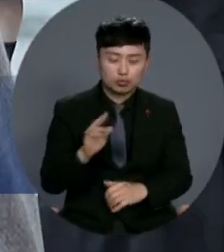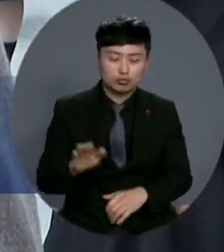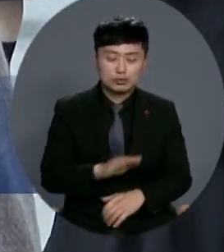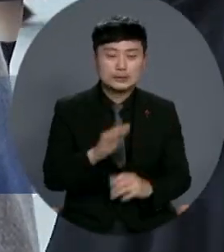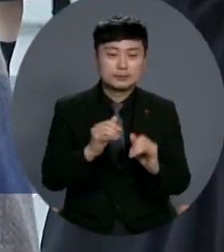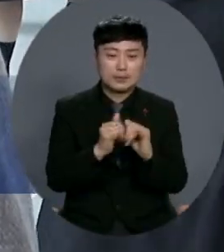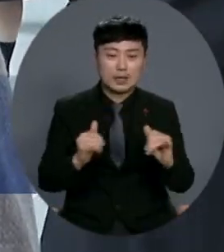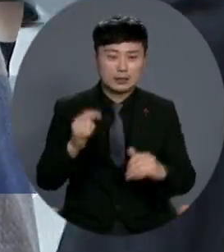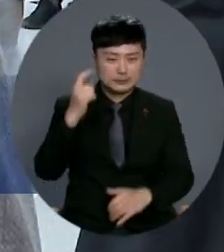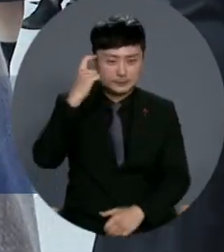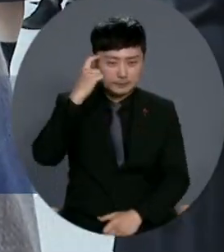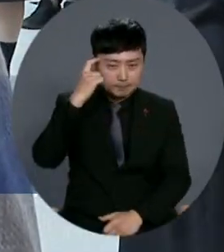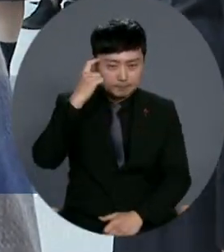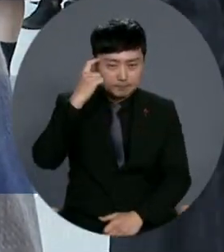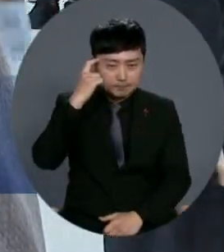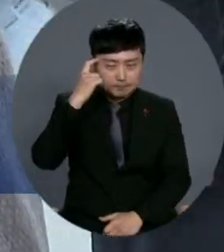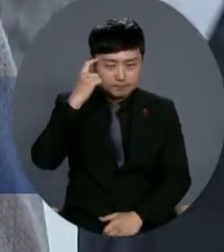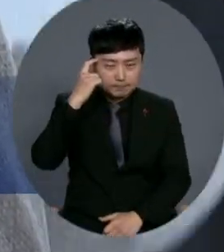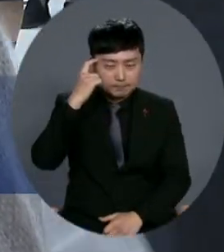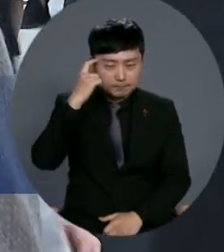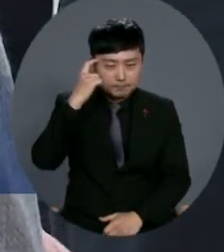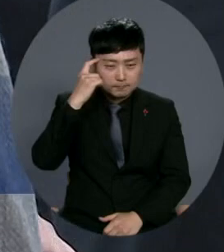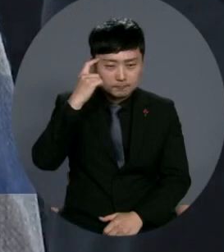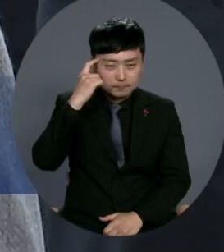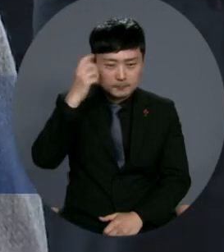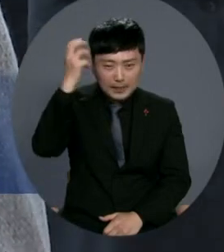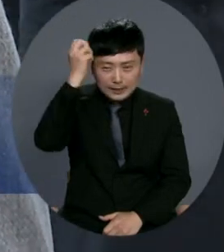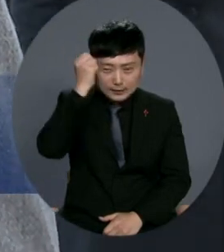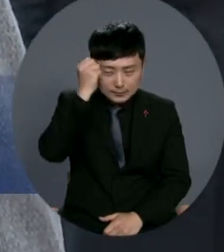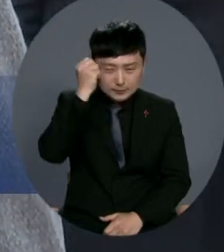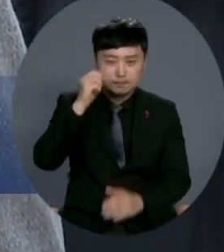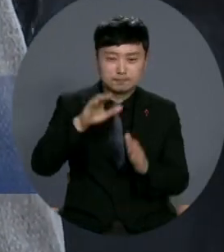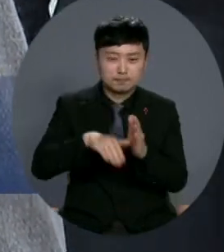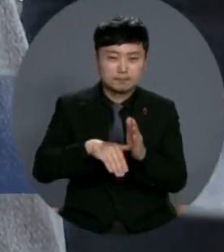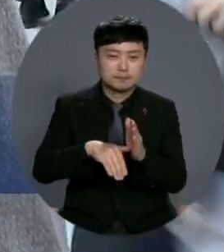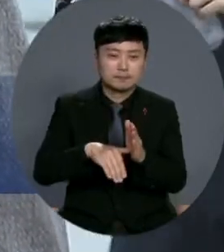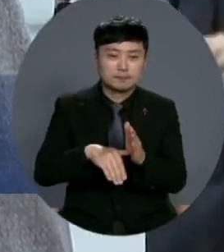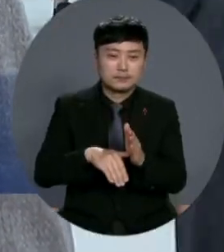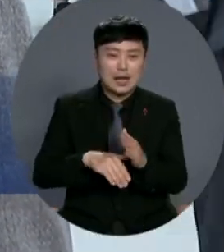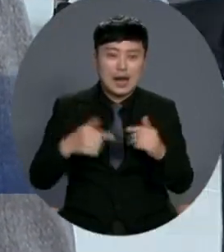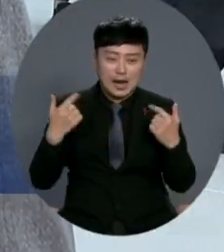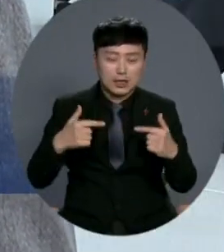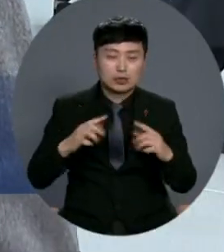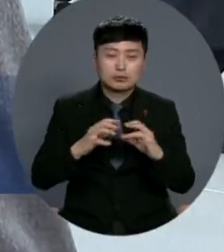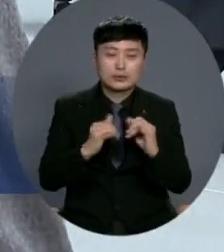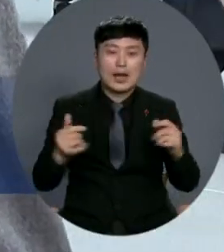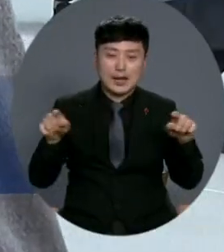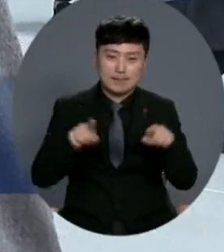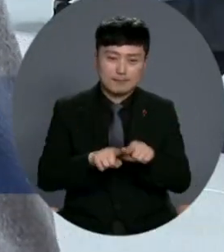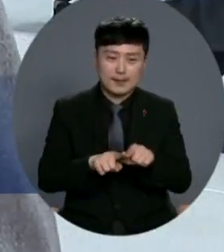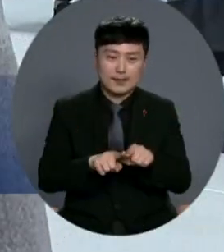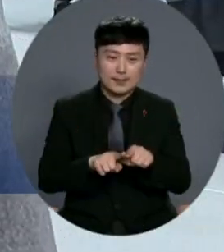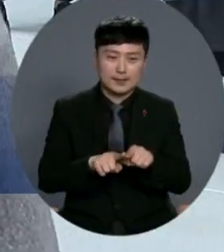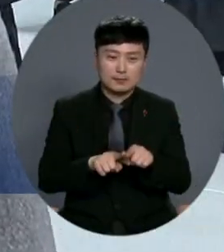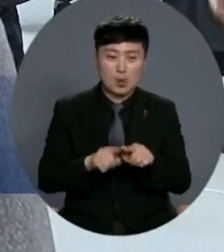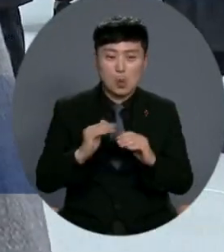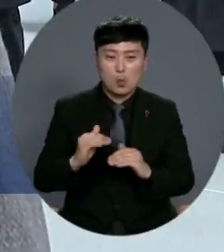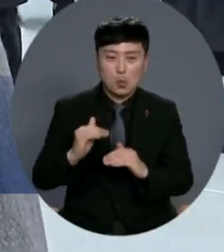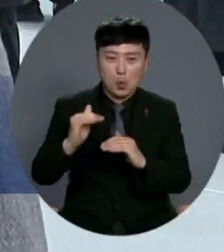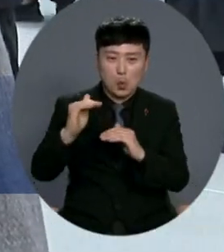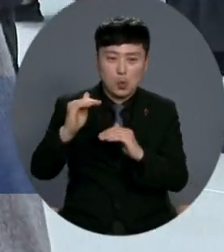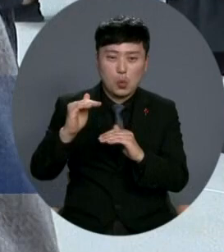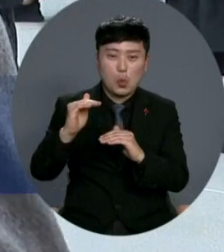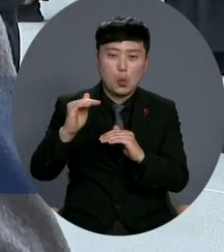우리 시민 정신이 되어서 또는 또 시대 정신이 되어서 늘 시민과 국민과 함께하고 있다는